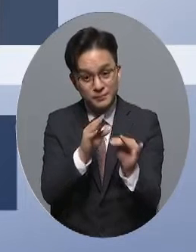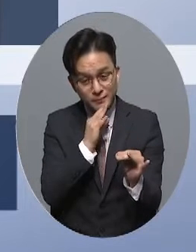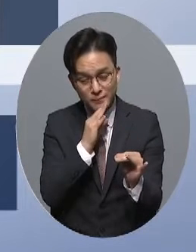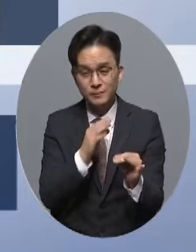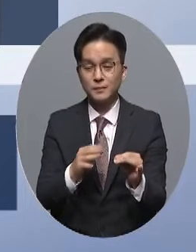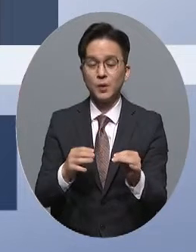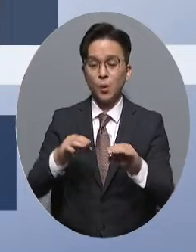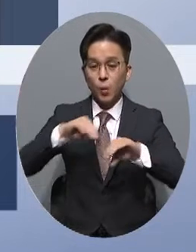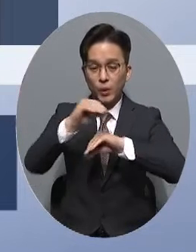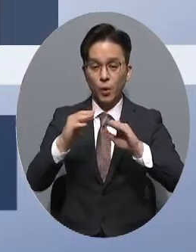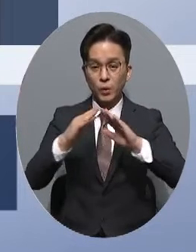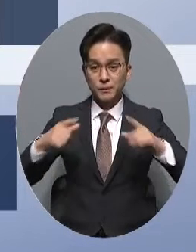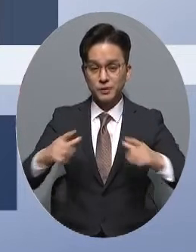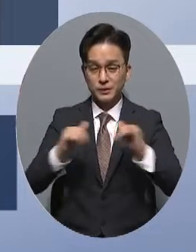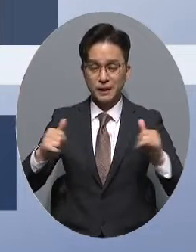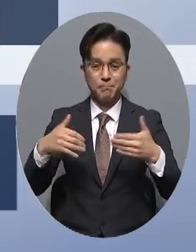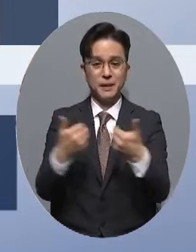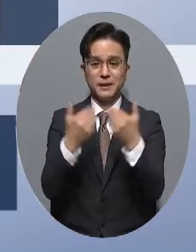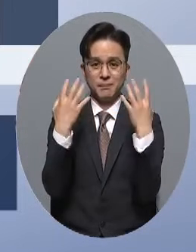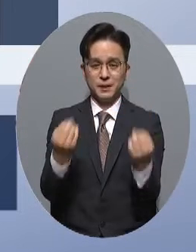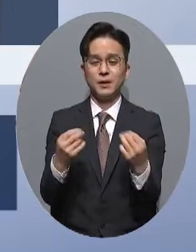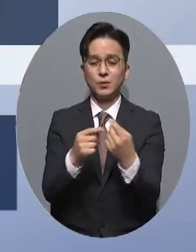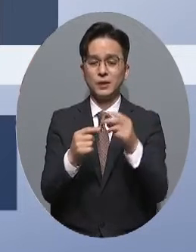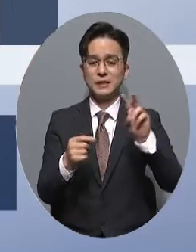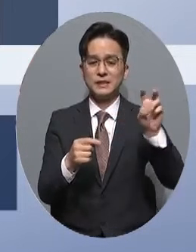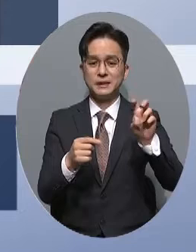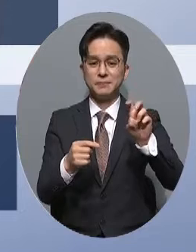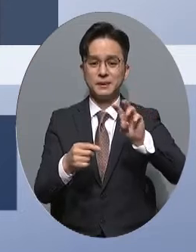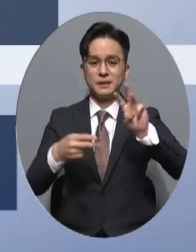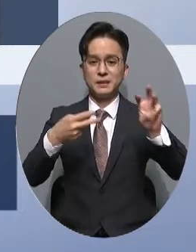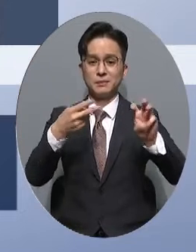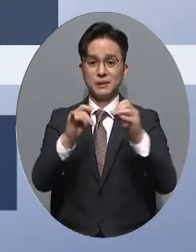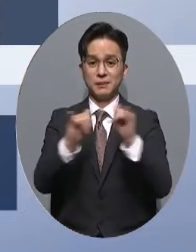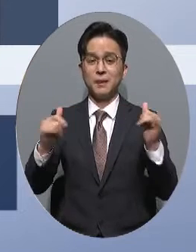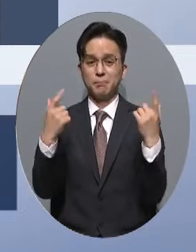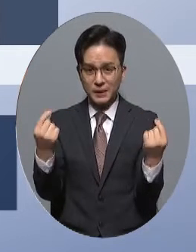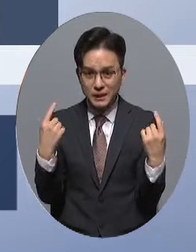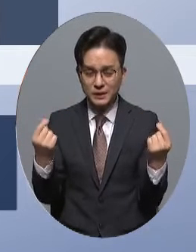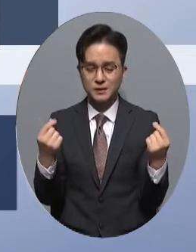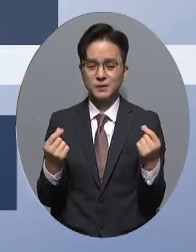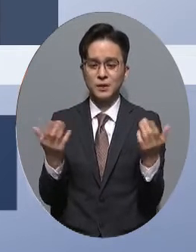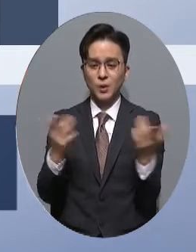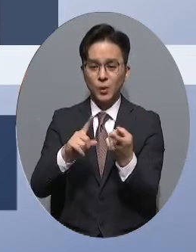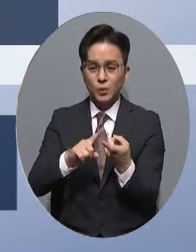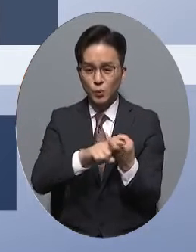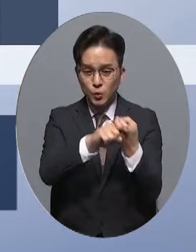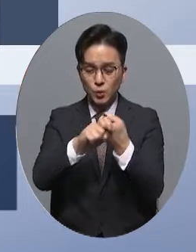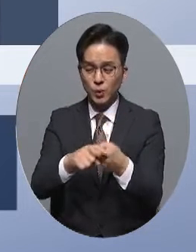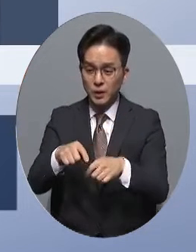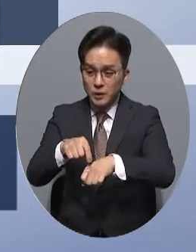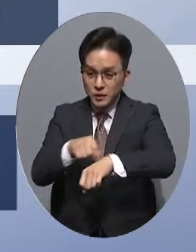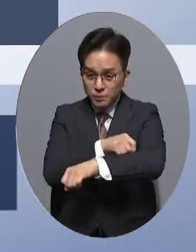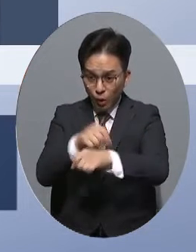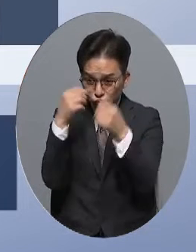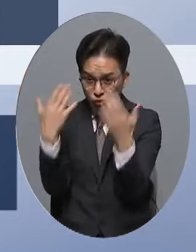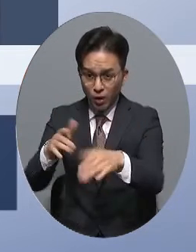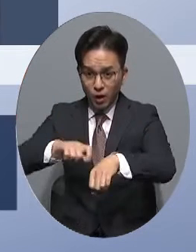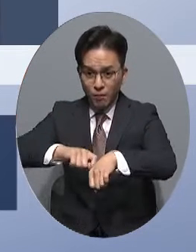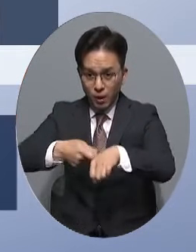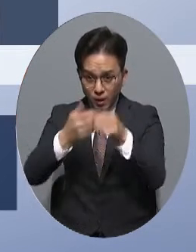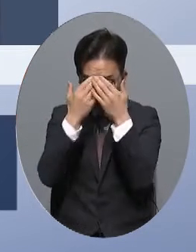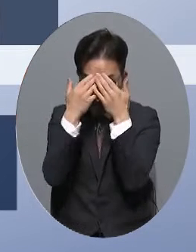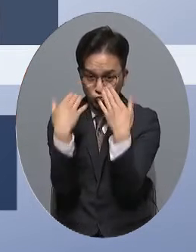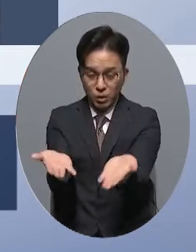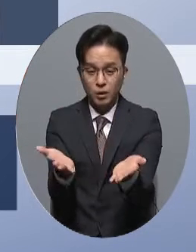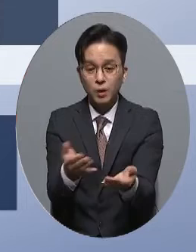세대 같은 경우에는 절대적으로이 부분을 반대하고 있는 것은 바로 대기업 정규직 기득권 노조에 대한 어떤 방탄